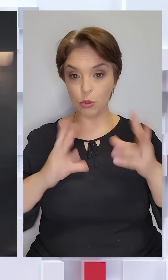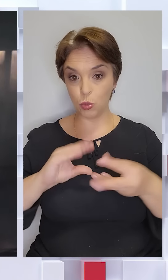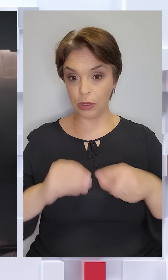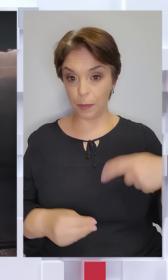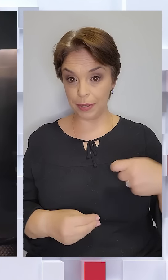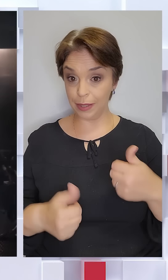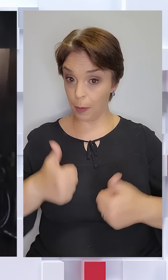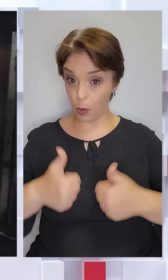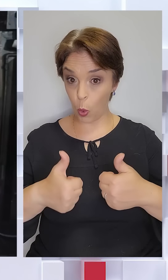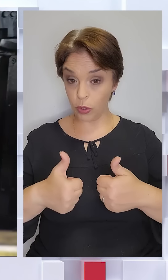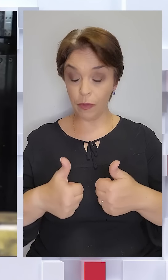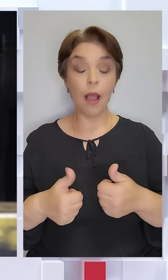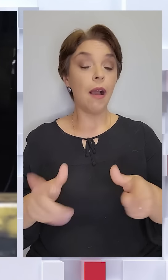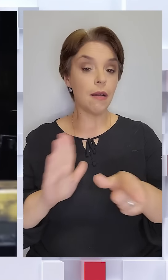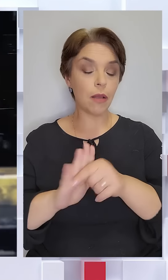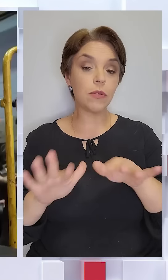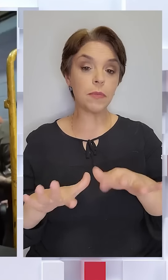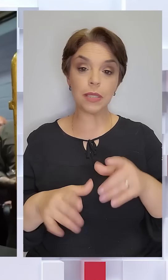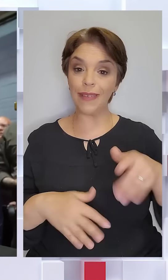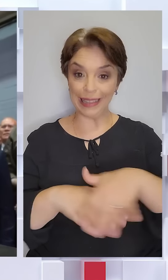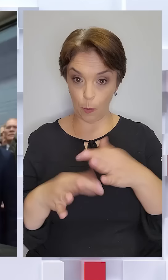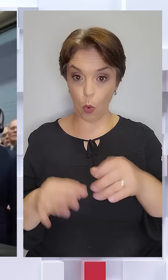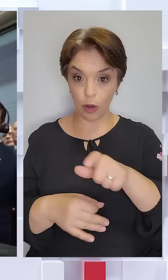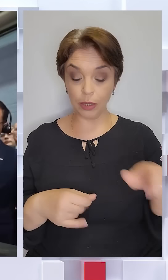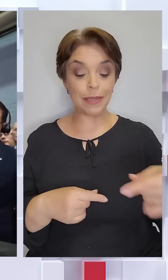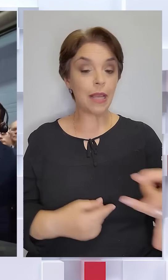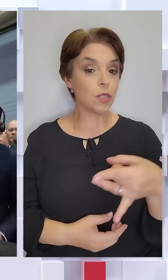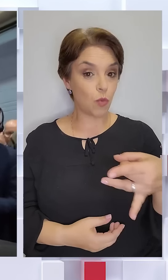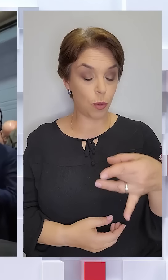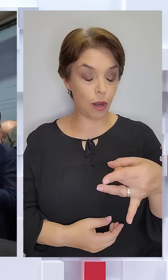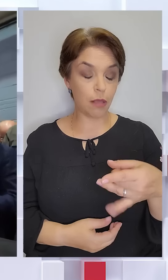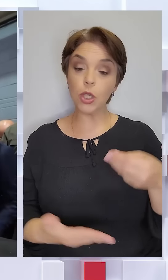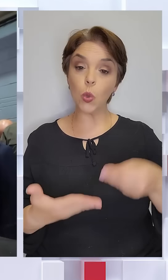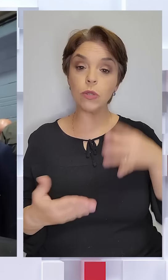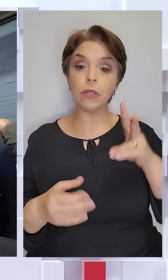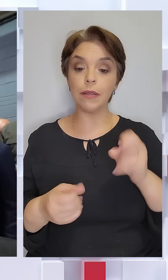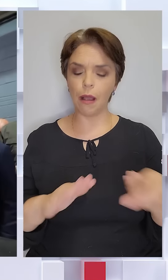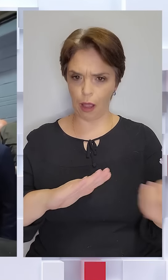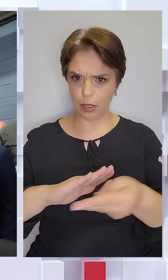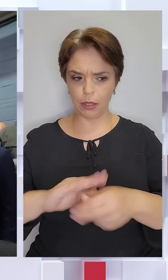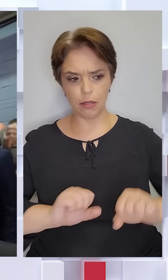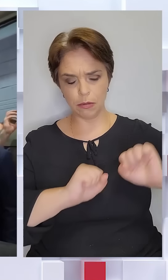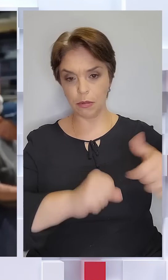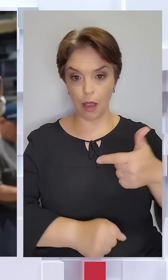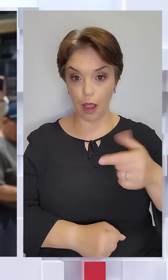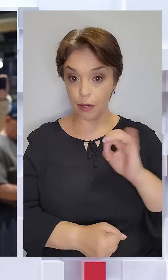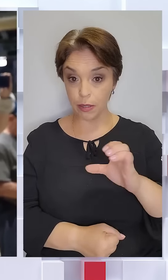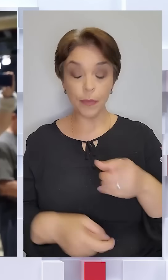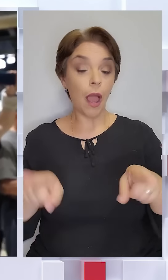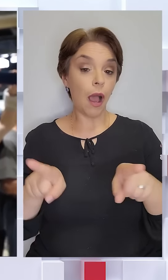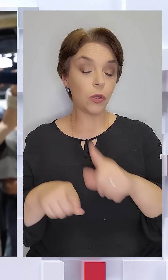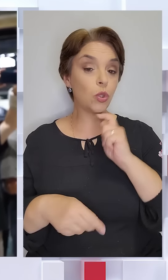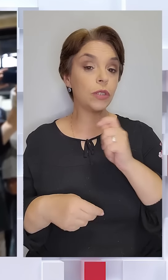результатів президентських перегонів, разом із місцевими демократами. Це республіканці розцінили як агітацію за Гарріс. А